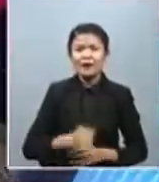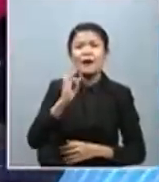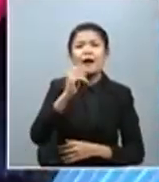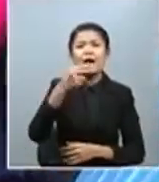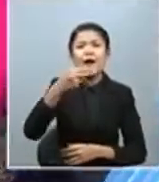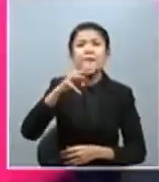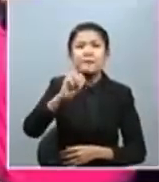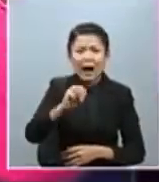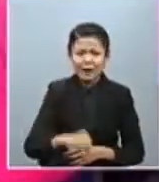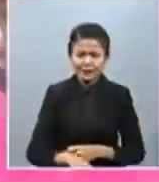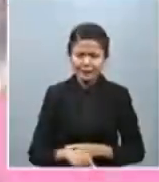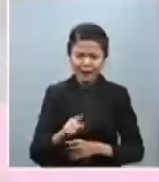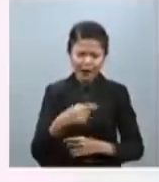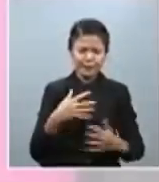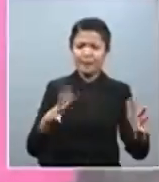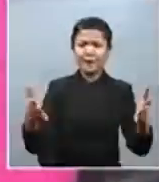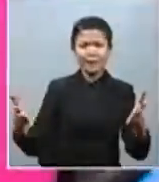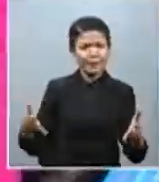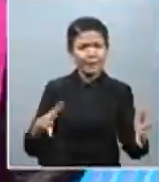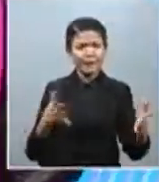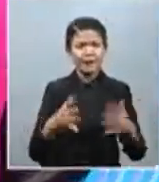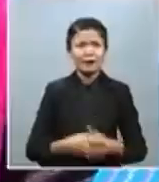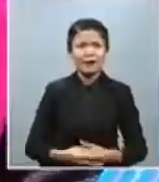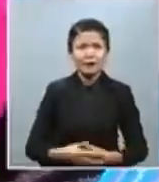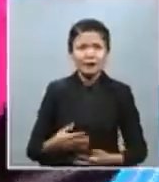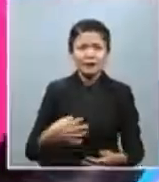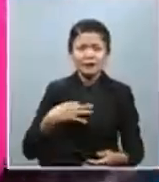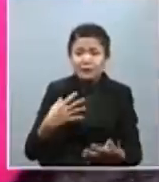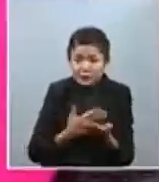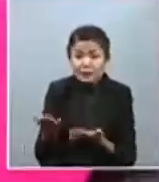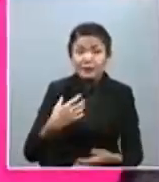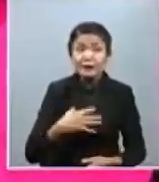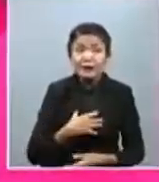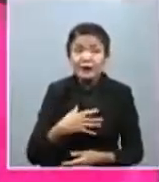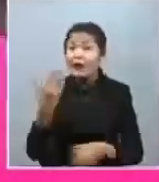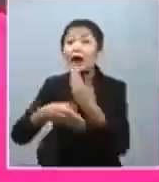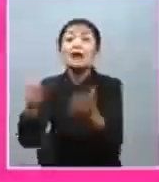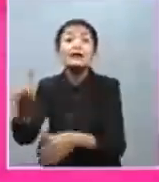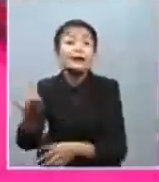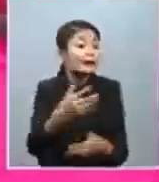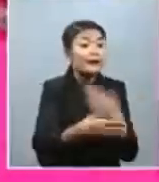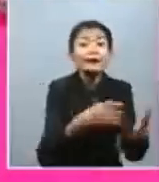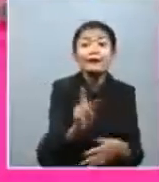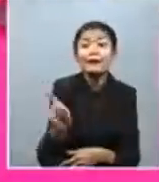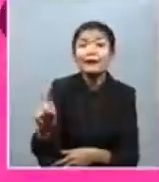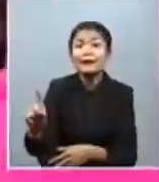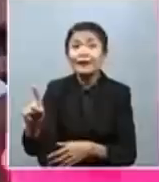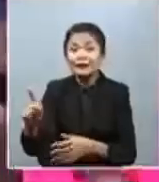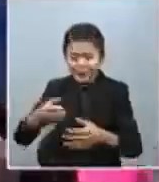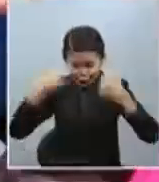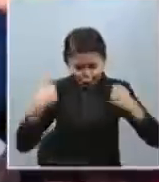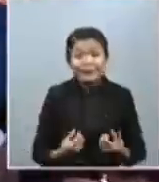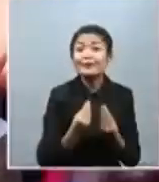ไม้อันนี้มันไม่มีไม้ ไม่มีไม้ลายไม่รับสักผืนเลยค่ะท่านขา ขายแล้วเขาขายที่ไหน น ี่ ไงท่านขาเดี๋ยวขอที่เลยน